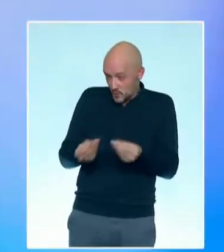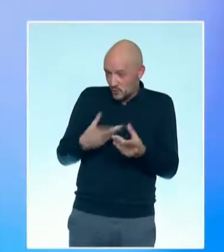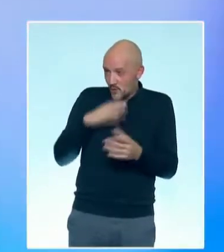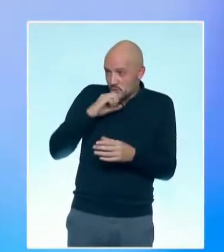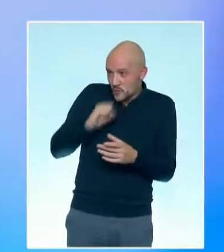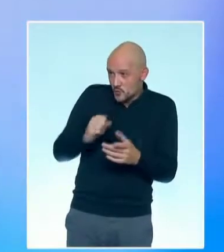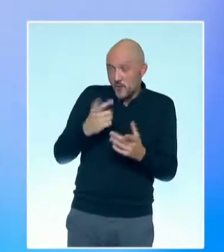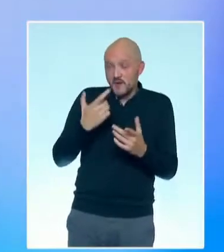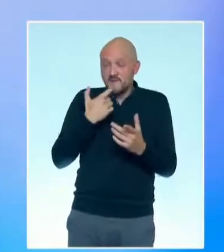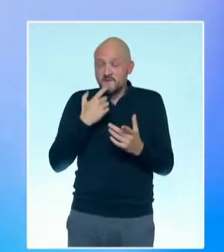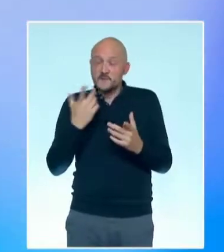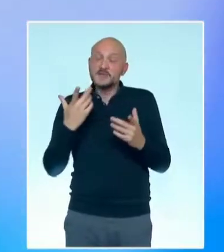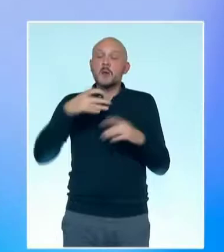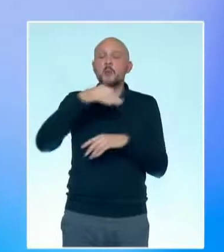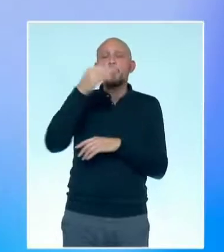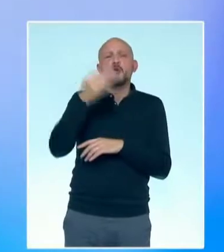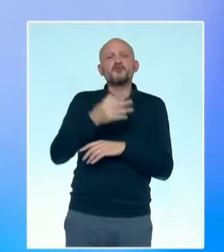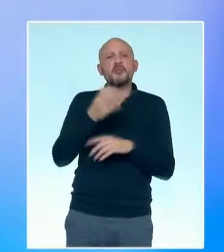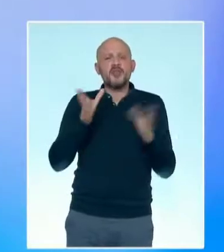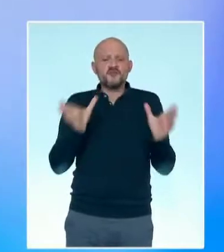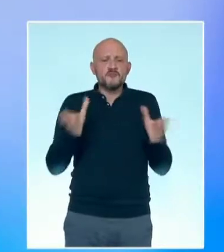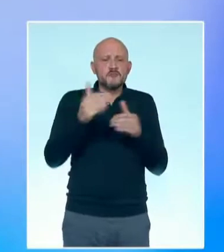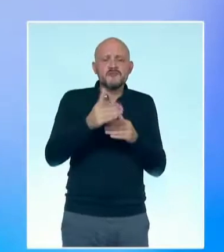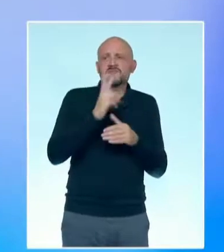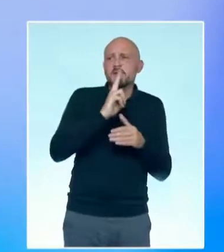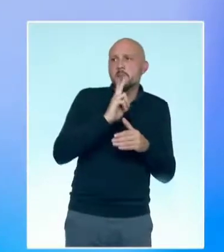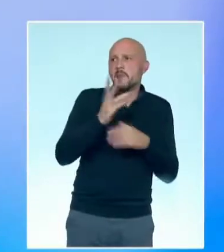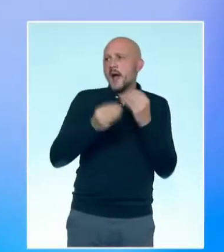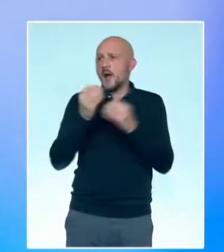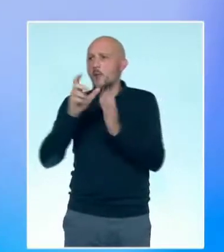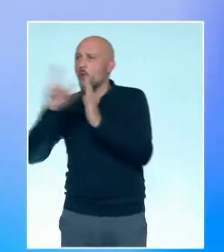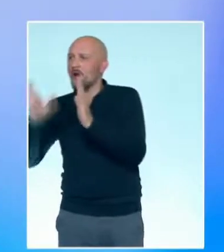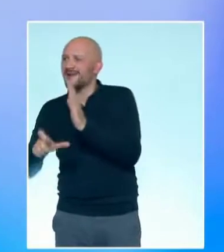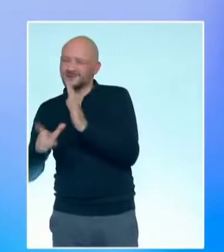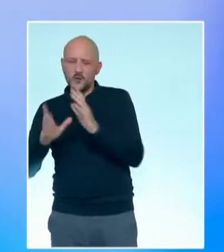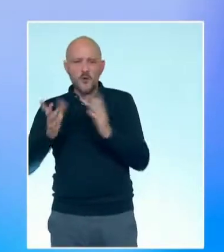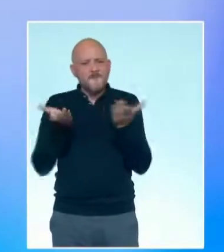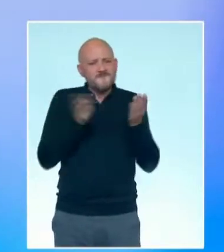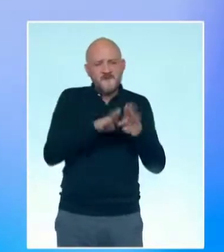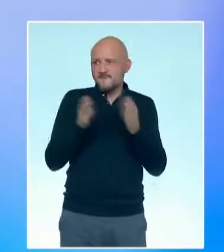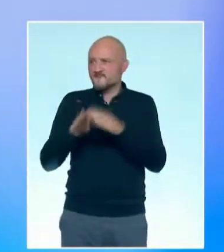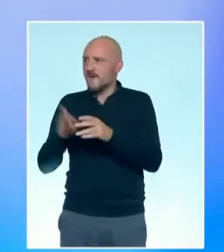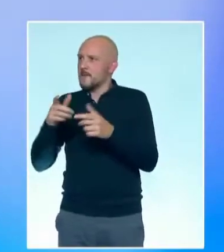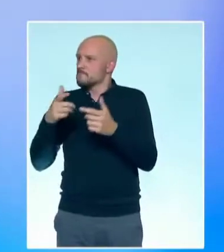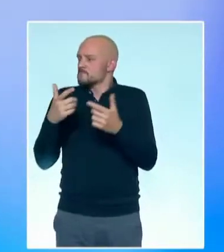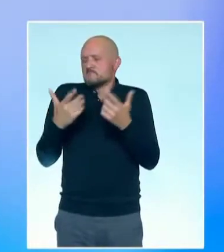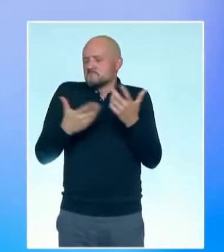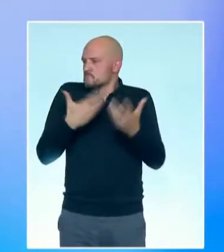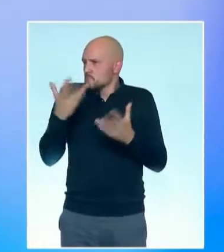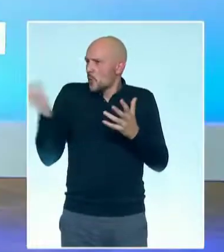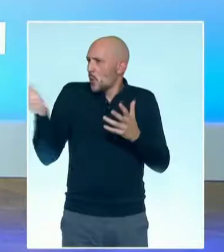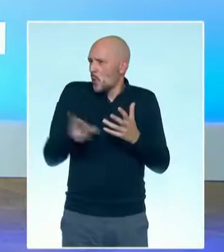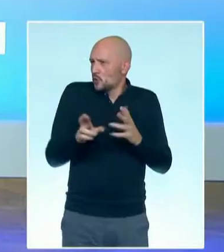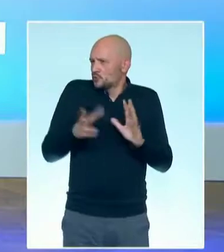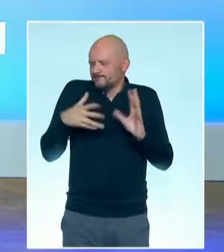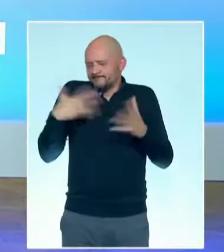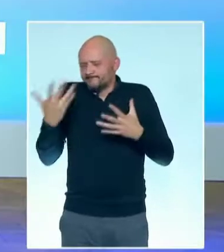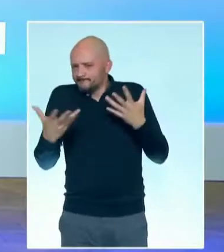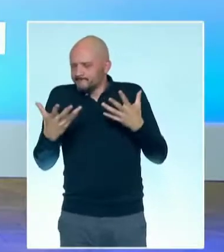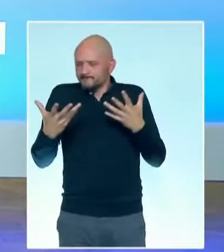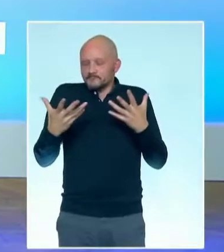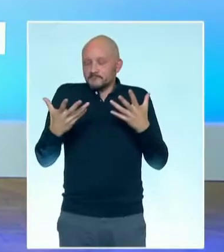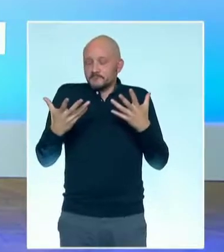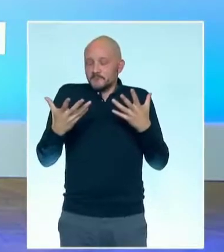jauges dans TF1 les bars et les restaurants ou d'étendre la fermeture de certains lieux accueillant du public au-delà des discothèques? Et puis,